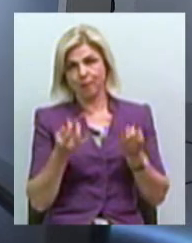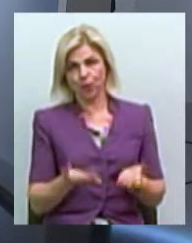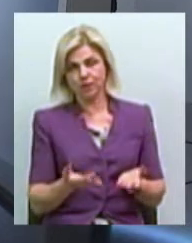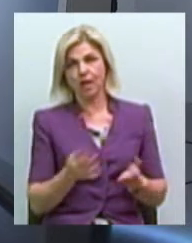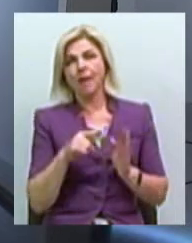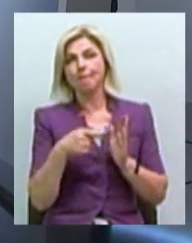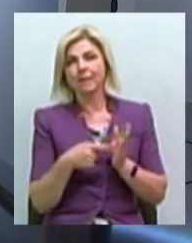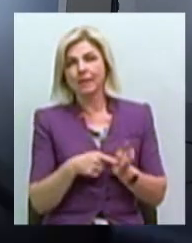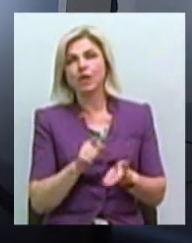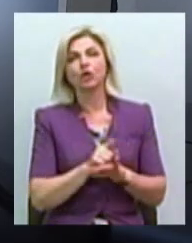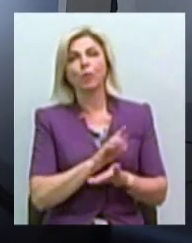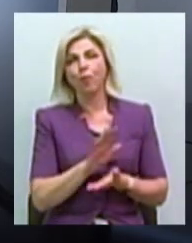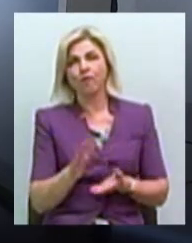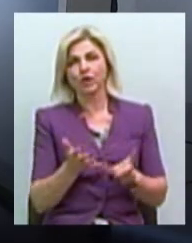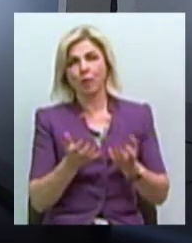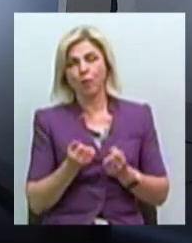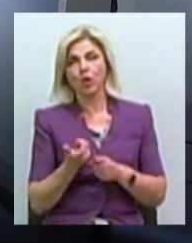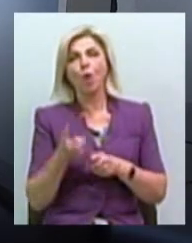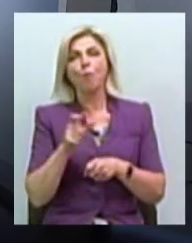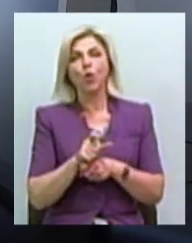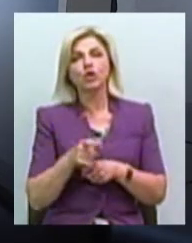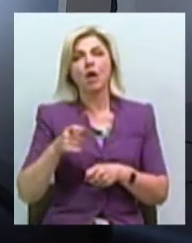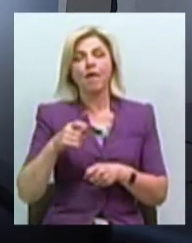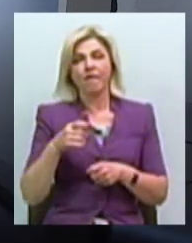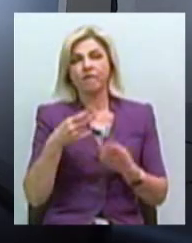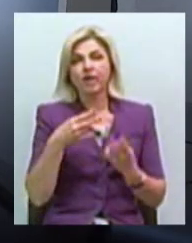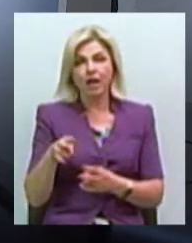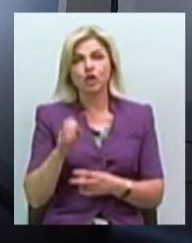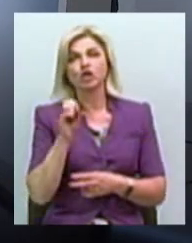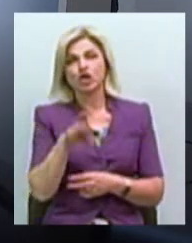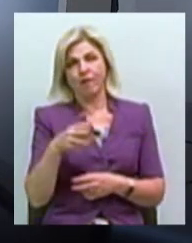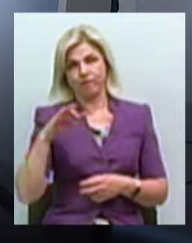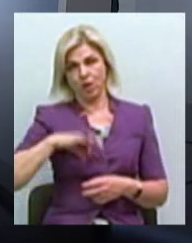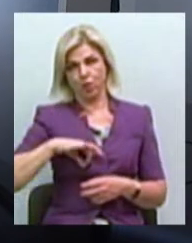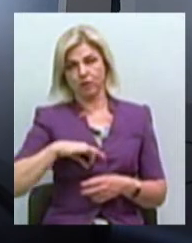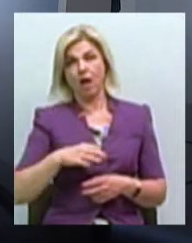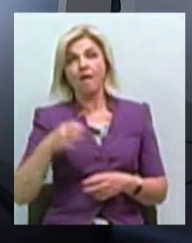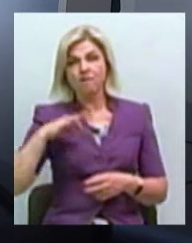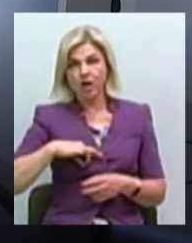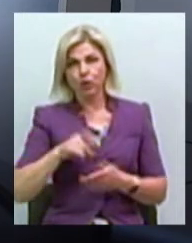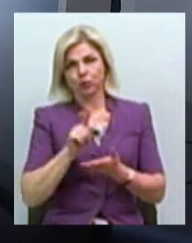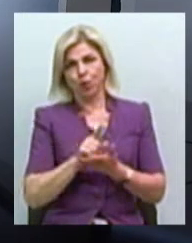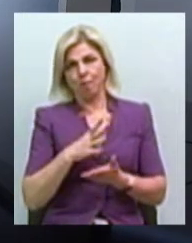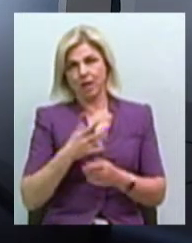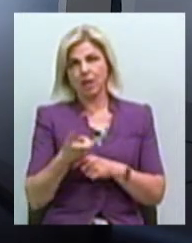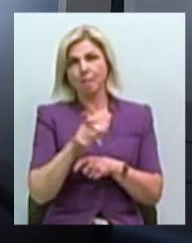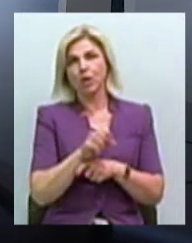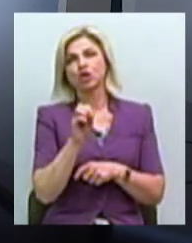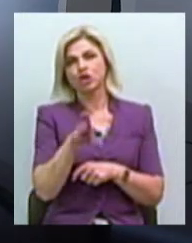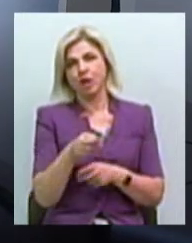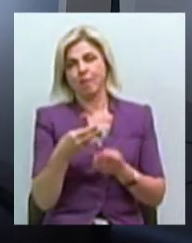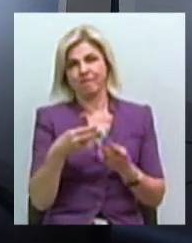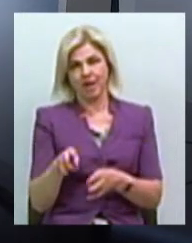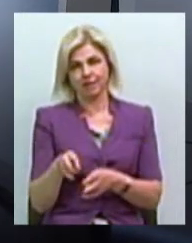не повинно отримувати більше шкоди, аніж вигоди. Вигода повинна домінувати над шкодою.